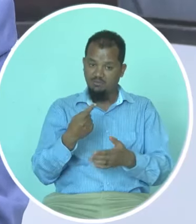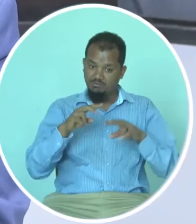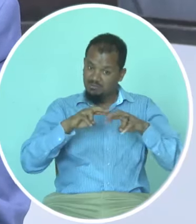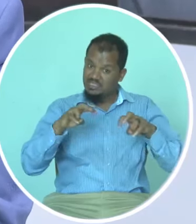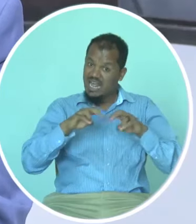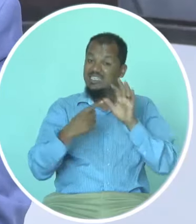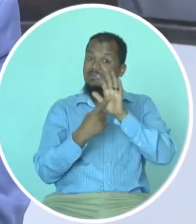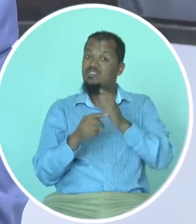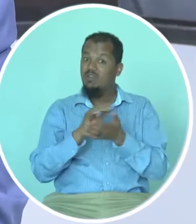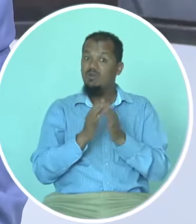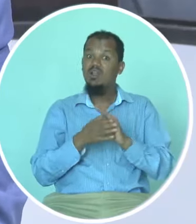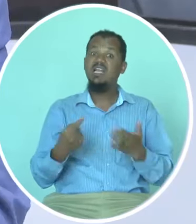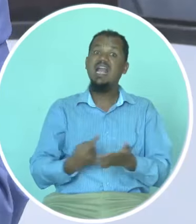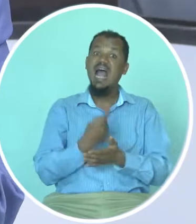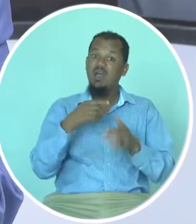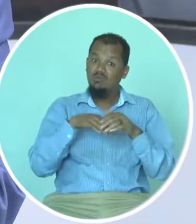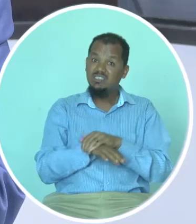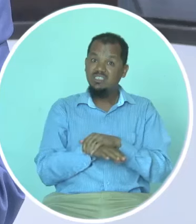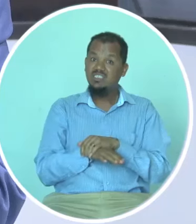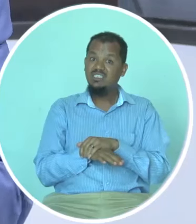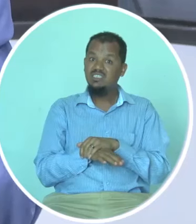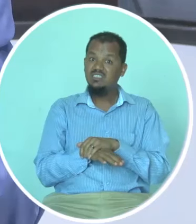በጥናት እንደሚያሳየው ከሆነ ጋና ውስጥ